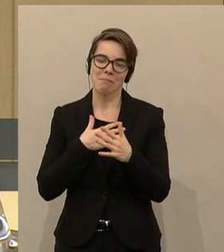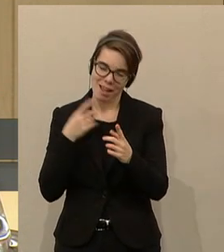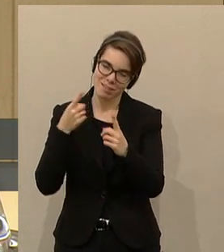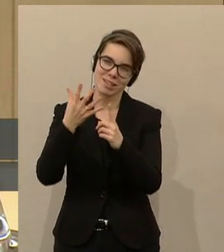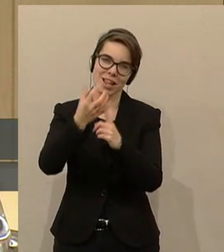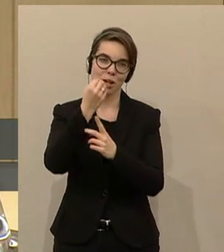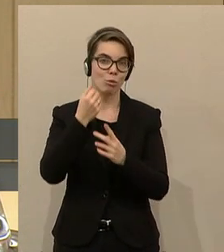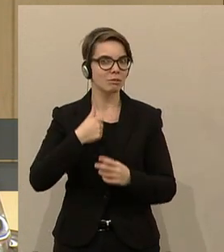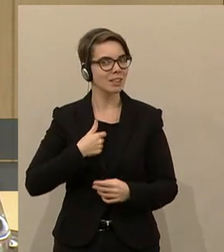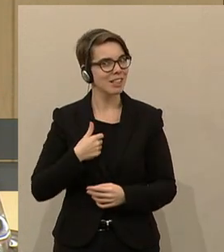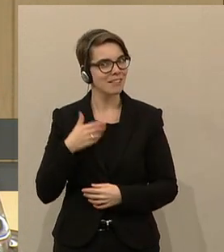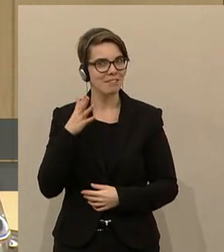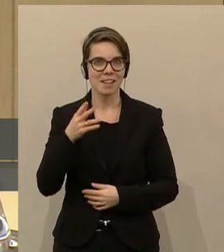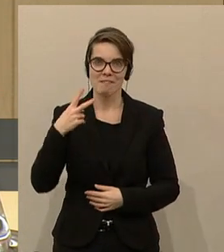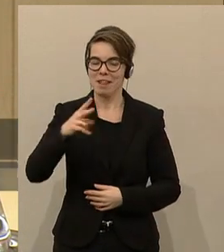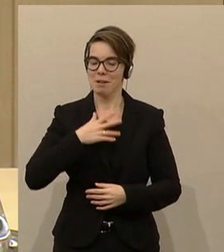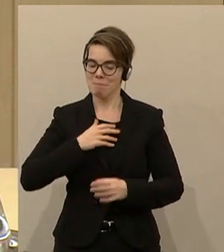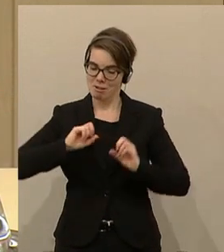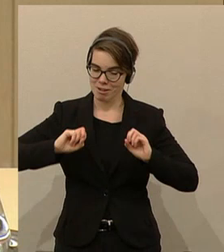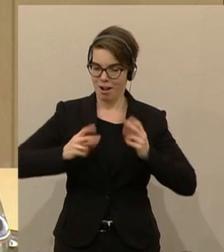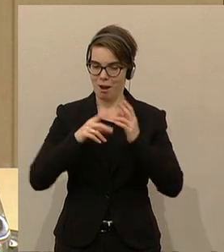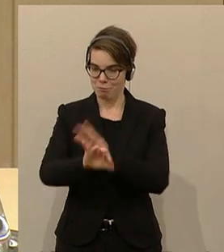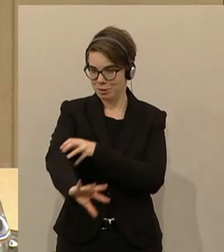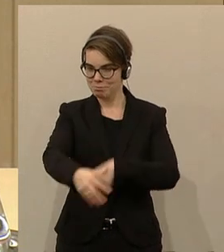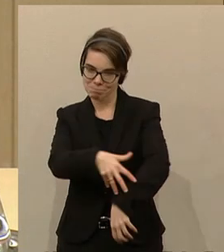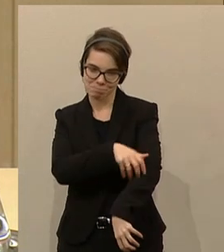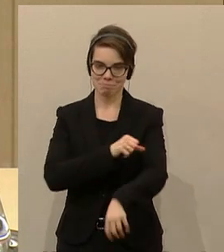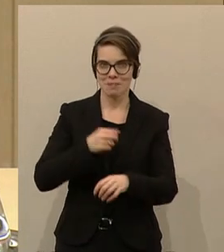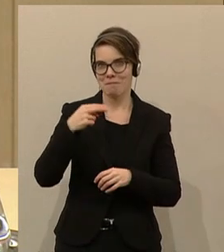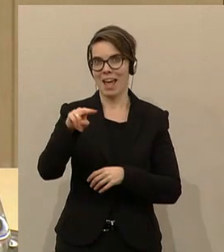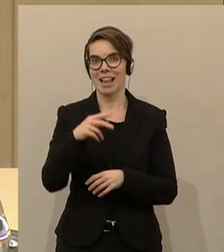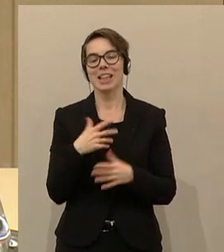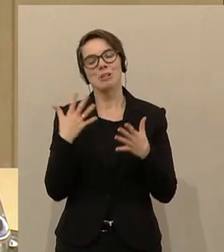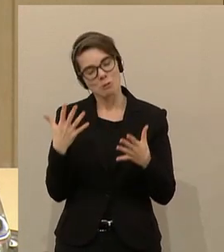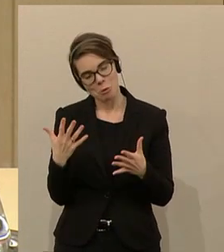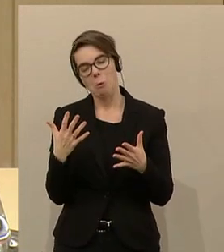ich meinen Kampfgeist und meine ganze Kraft einsetzen. In diesem Sinne